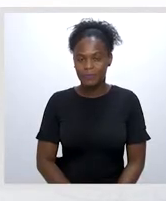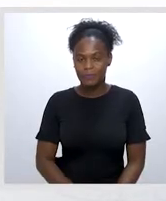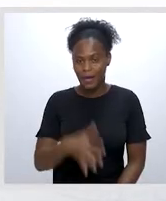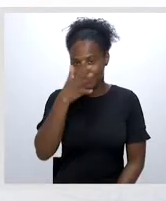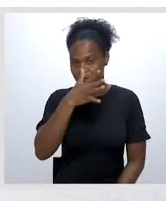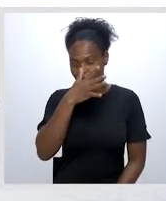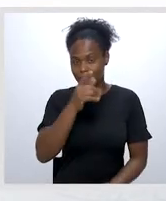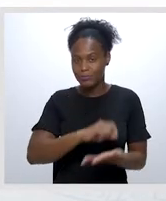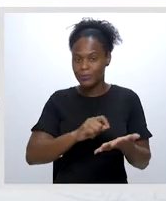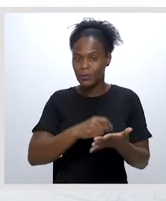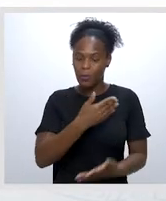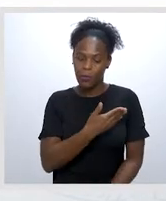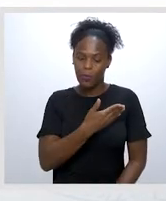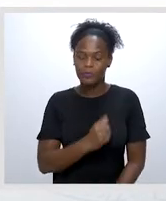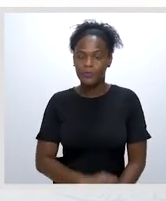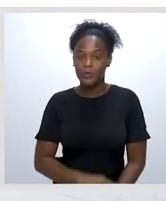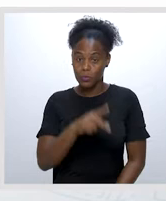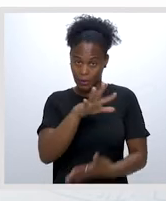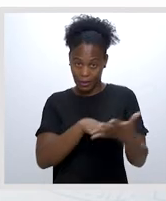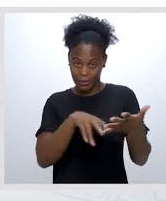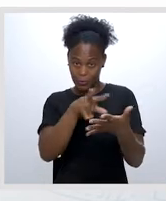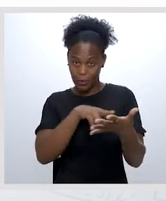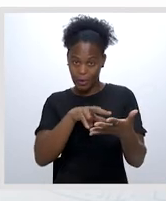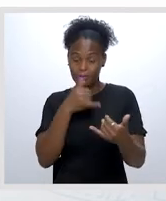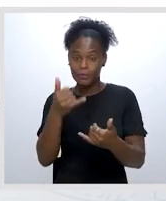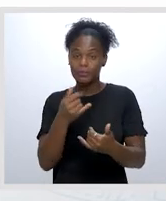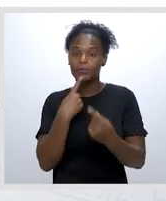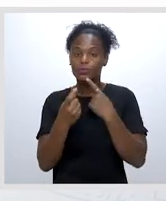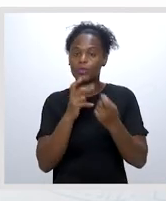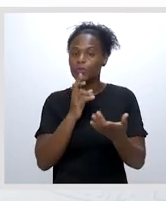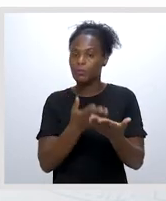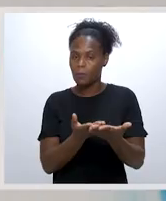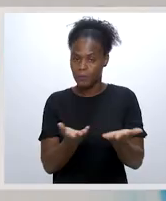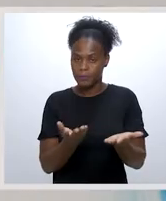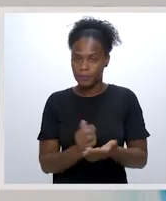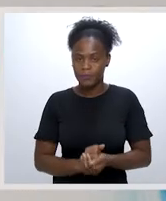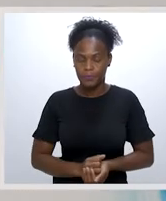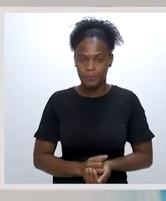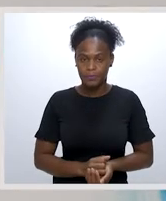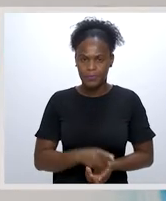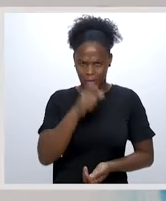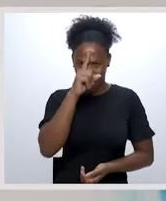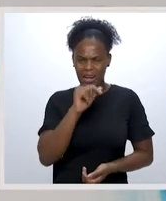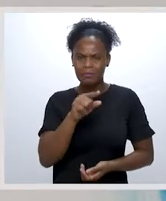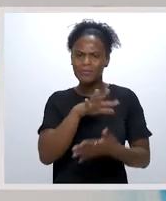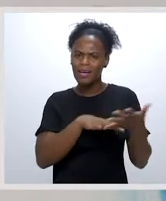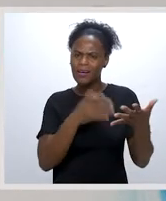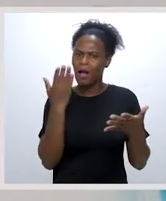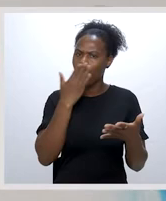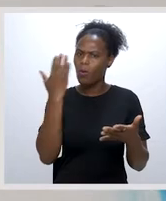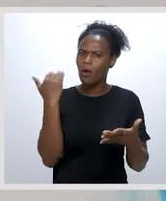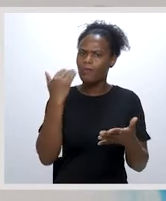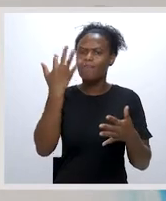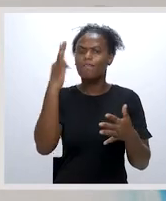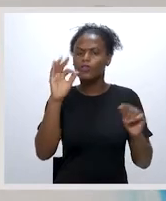Activité 1, lis le texte, puis réponds aux questions. Tu te rappelles de ce texte, France